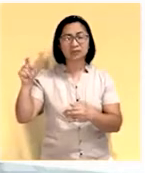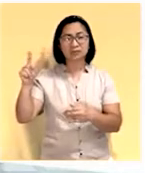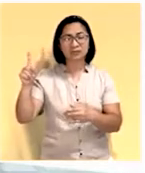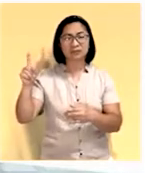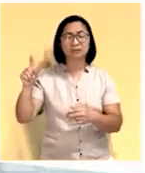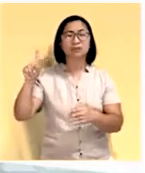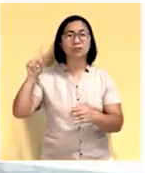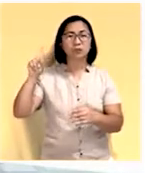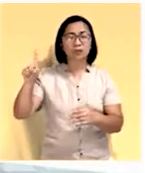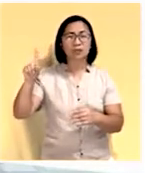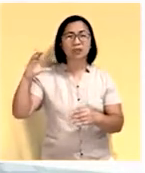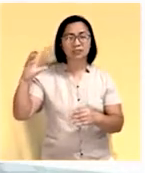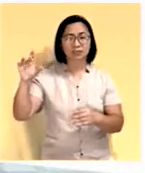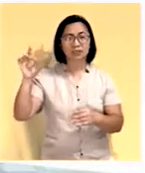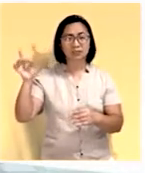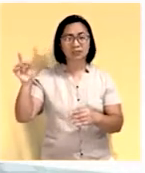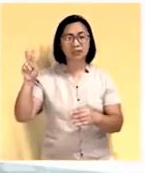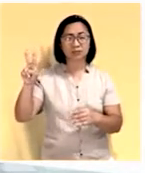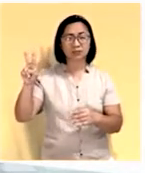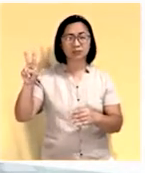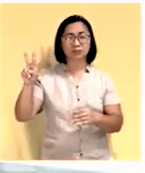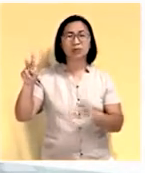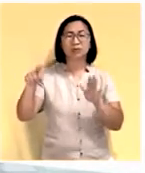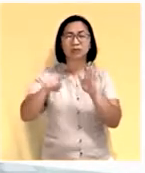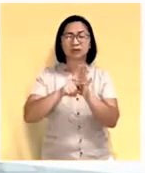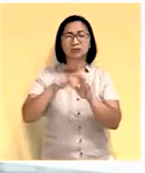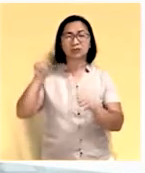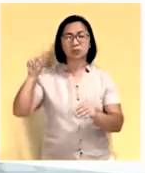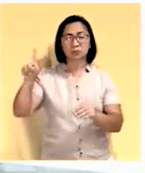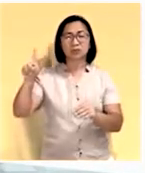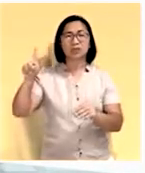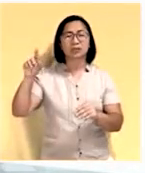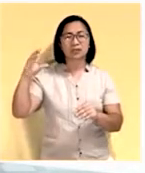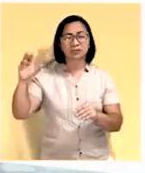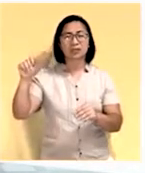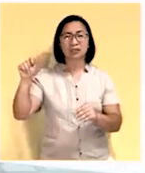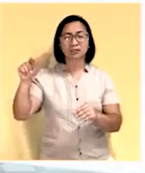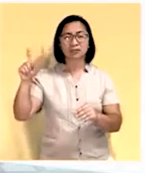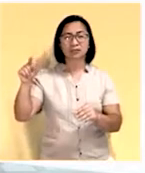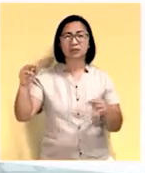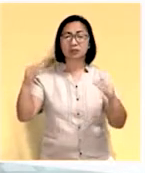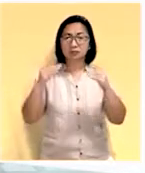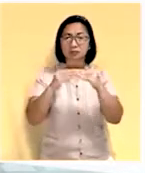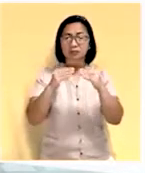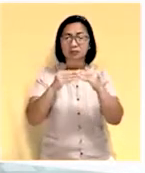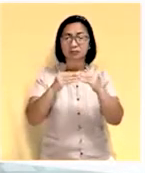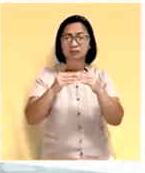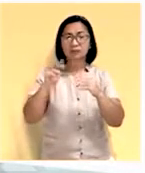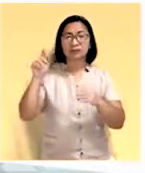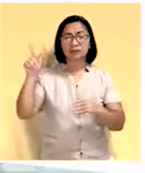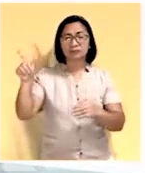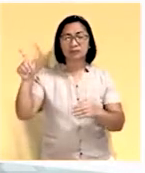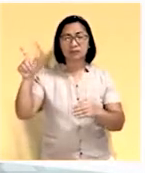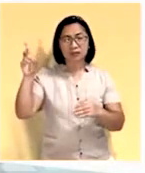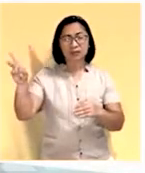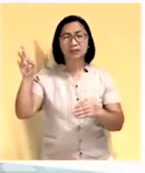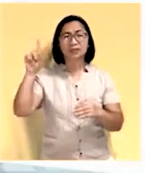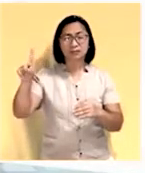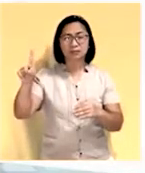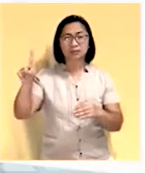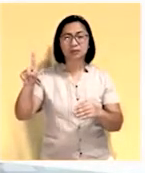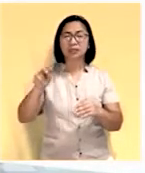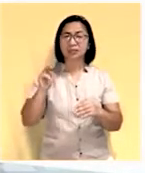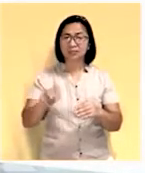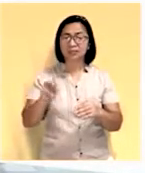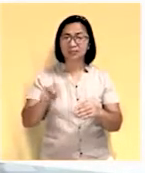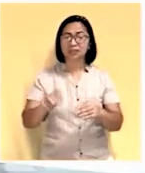minus 111 equals 71. Ibig sabihin po, 71 pages pa